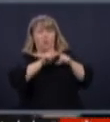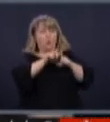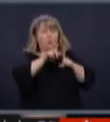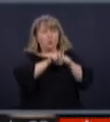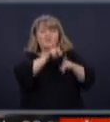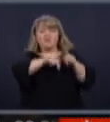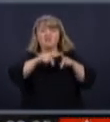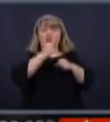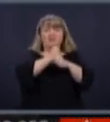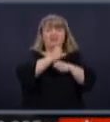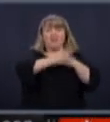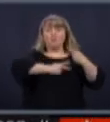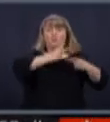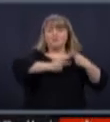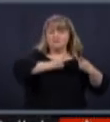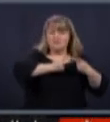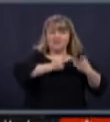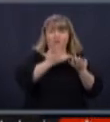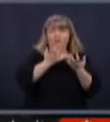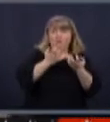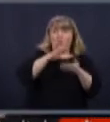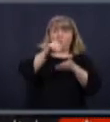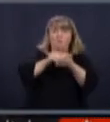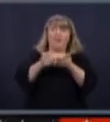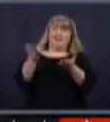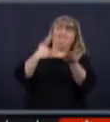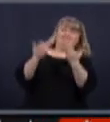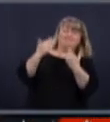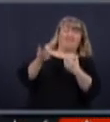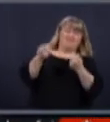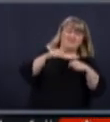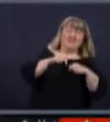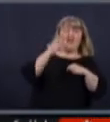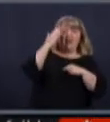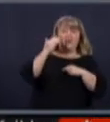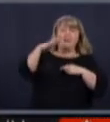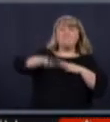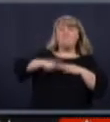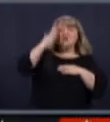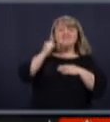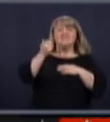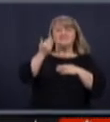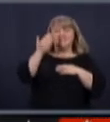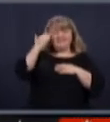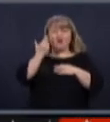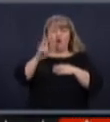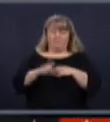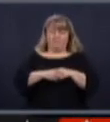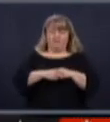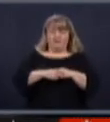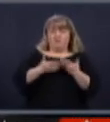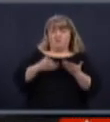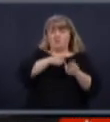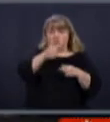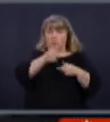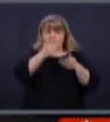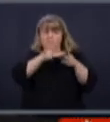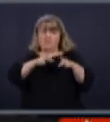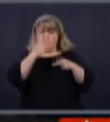qui veulent que les gens de Montréal recommencent à aller dans le Bas-Saint-Laurent. Il y en a d'autres qui sont inquiets. Il faut faire